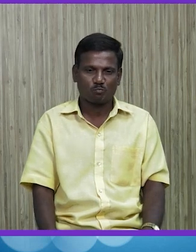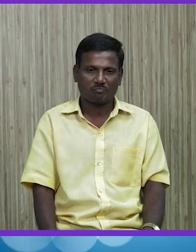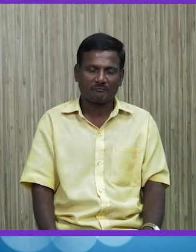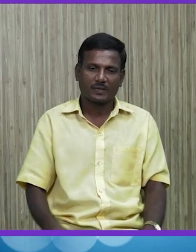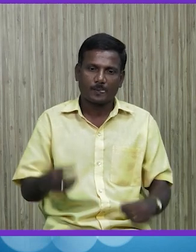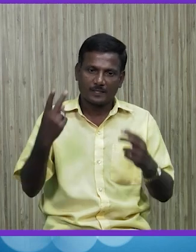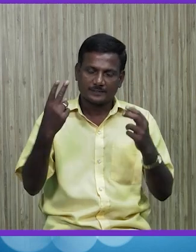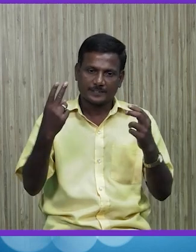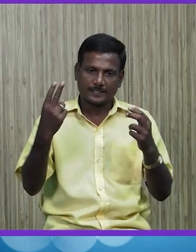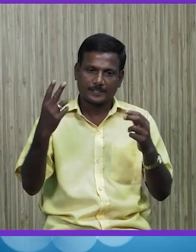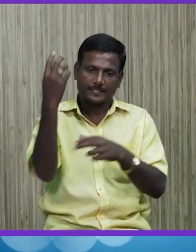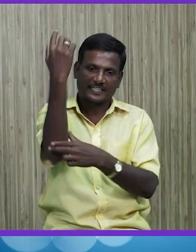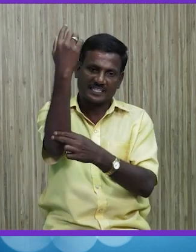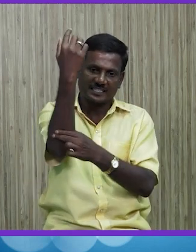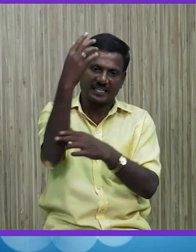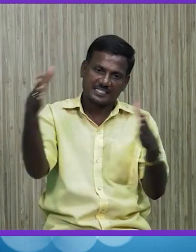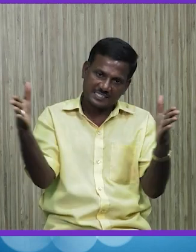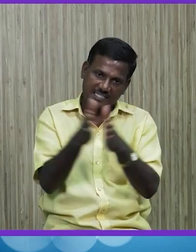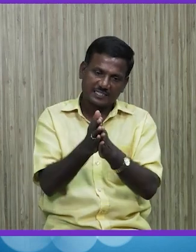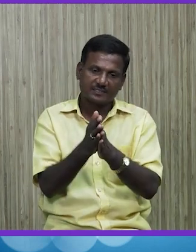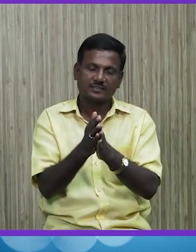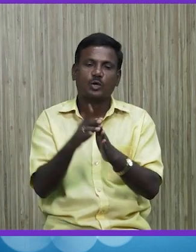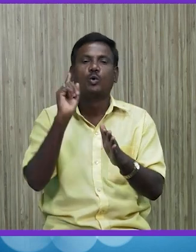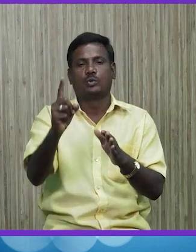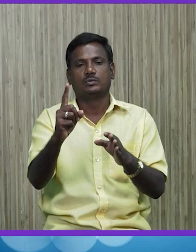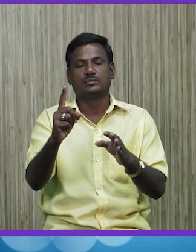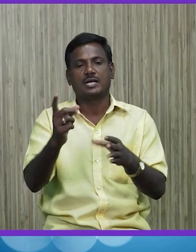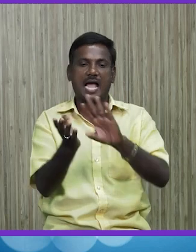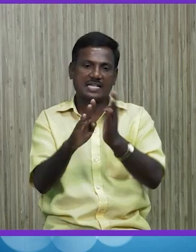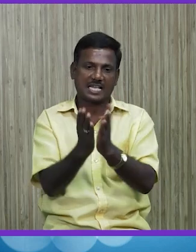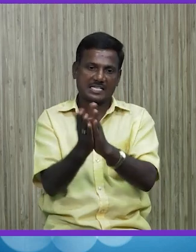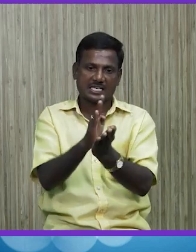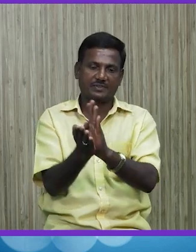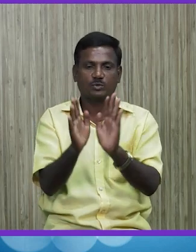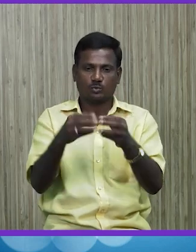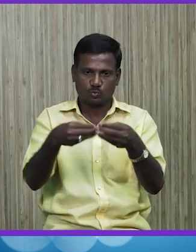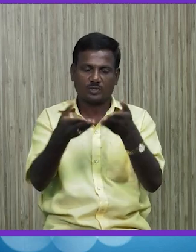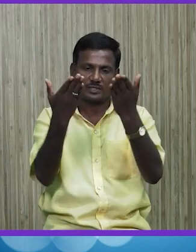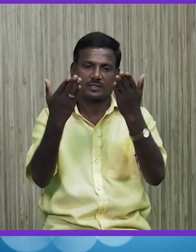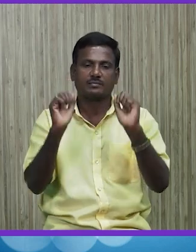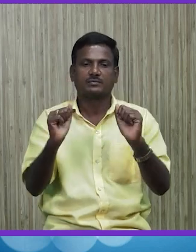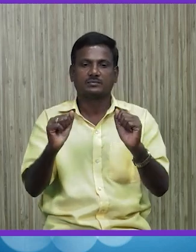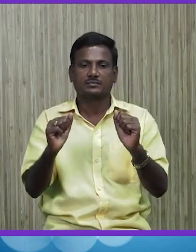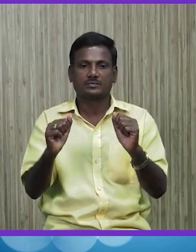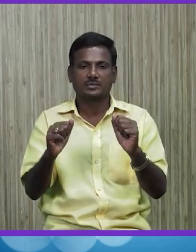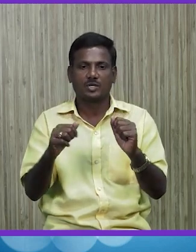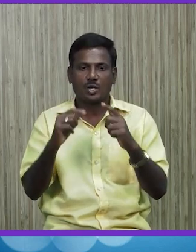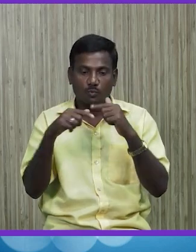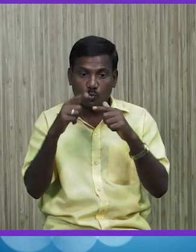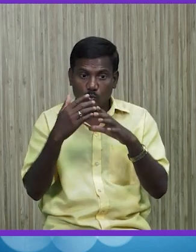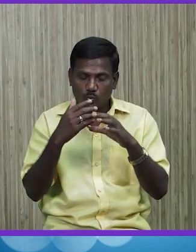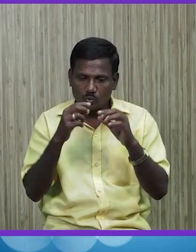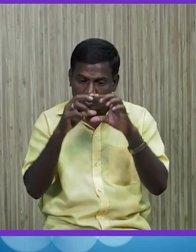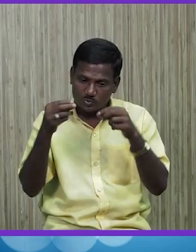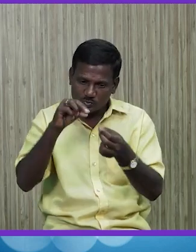இரண்டு தசைகள் சேர்ந்து ஒரு அசைவினை உருவாக்க வின்றது Len்பதை tôi ஒரு சோதனையின்sınız